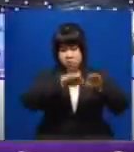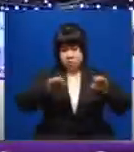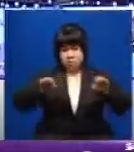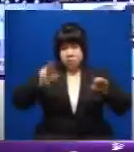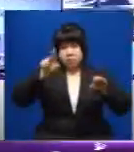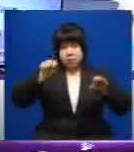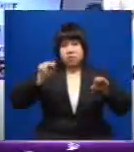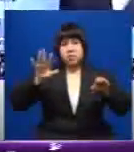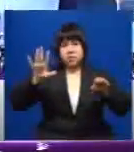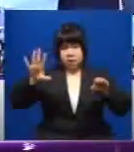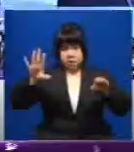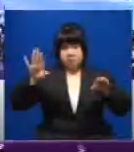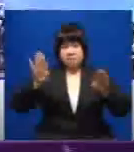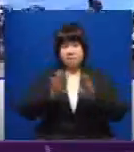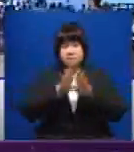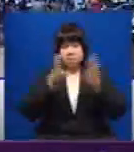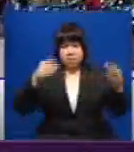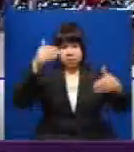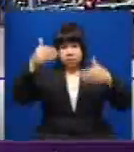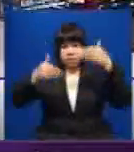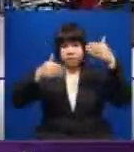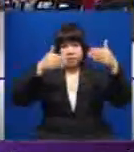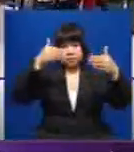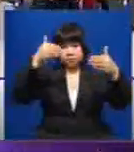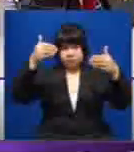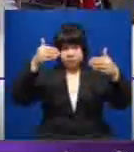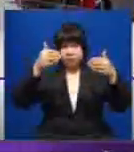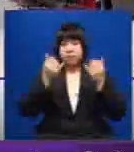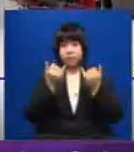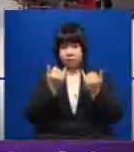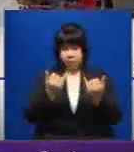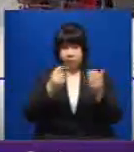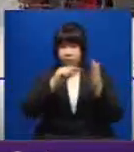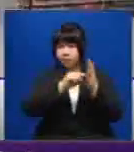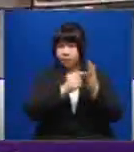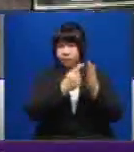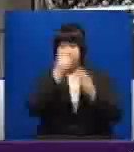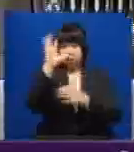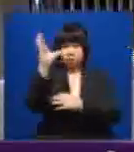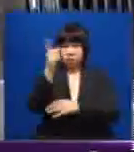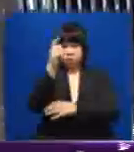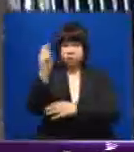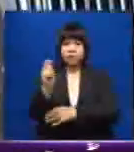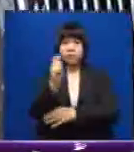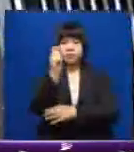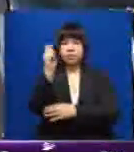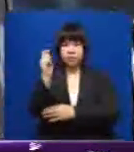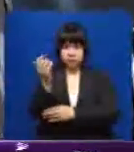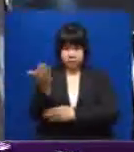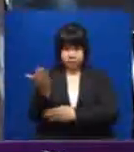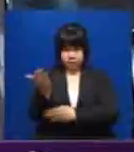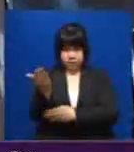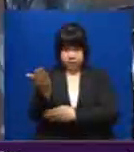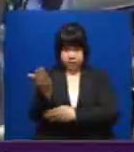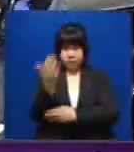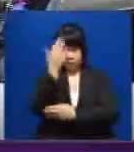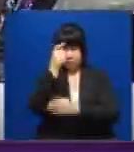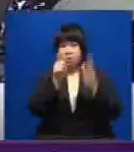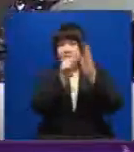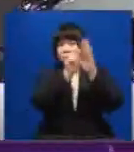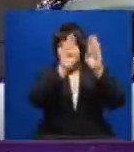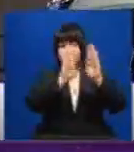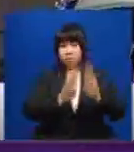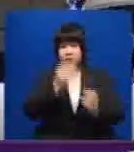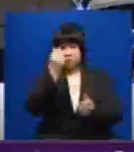กได้นำมาเปิดตัวในประเทศไทยภายในงานมอเตอร์โชว์เป็นแห่งแรกในภูมิภาคเอเชียตะวันออกเฉียงใต้โดยการออกแบบของร